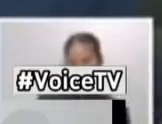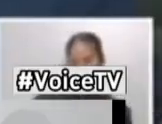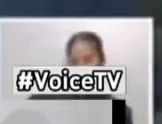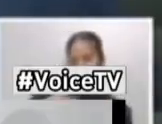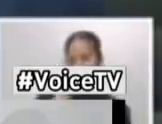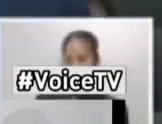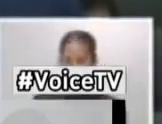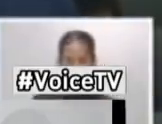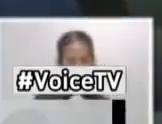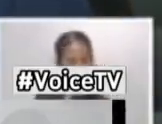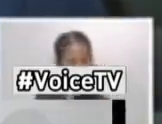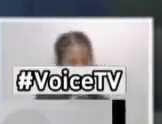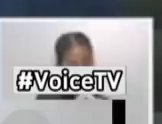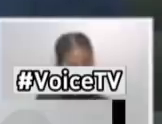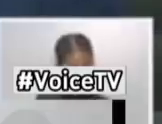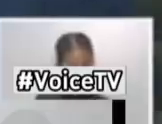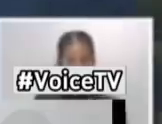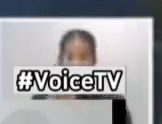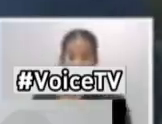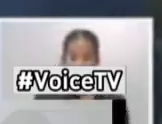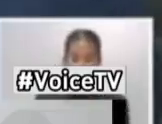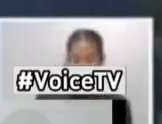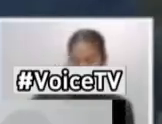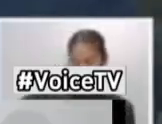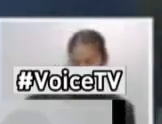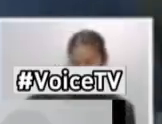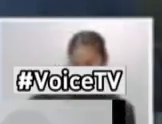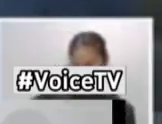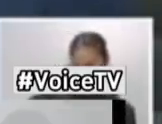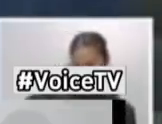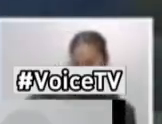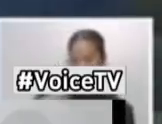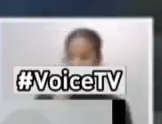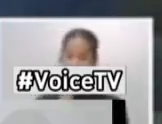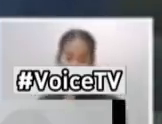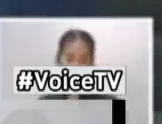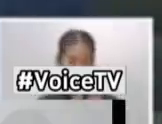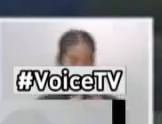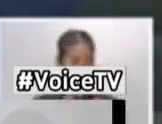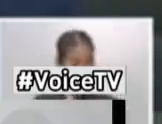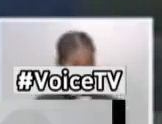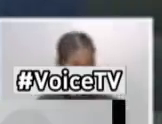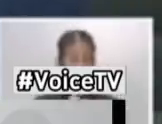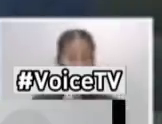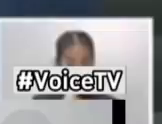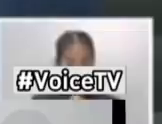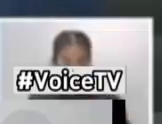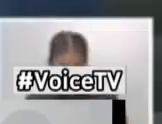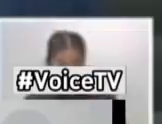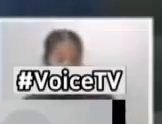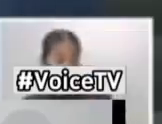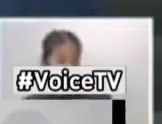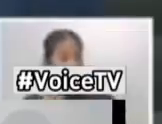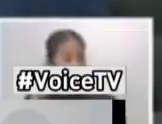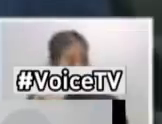ากกระดาษแข็งที่เตรียมมาเองและสองอันนี้น่าสนใจเหมือนกันนะบอกว่าหากมีรัฐมนตรีคนใดคนหนึ่งลาออกต้องนำรัฐมนตรีคนใหม่เข้าเฝ้